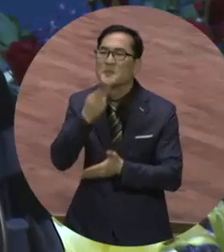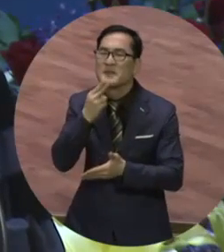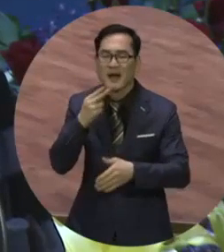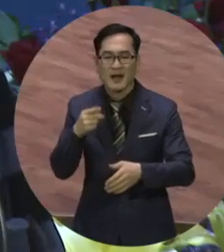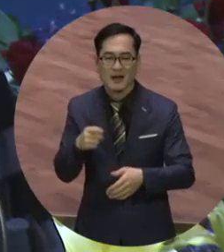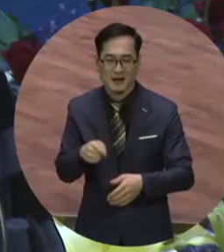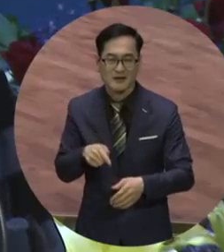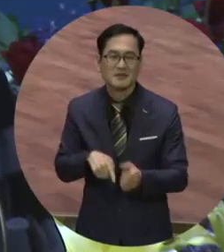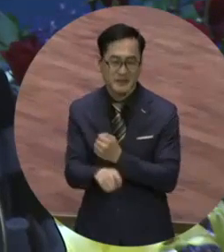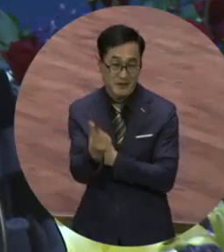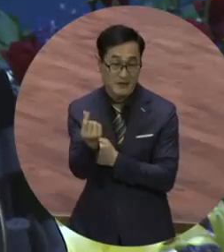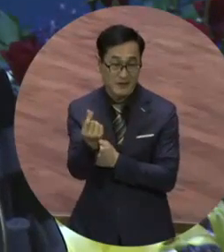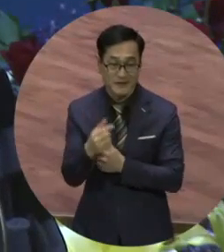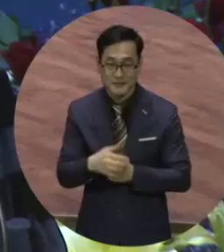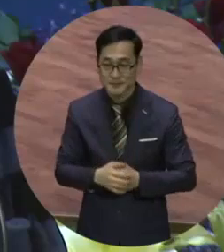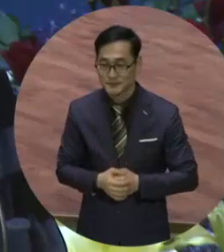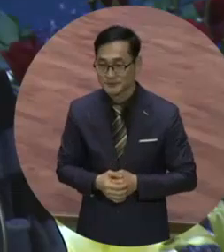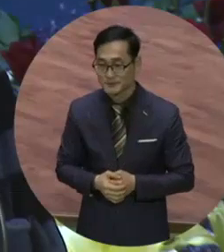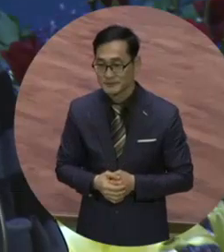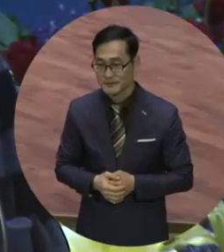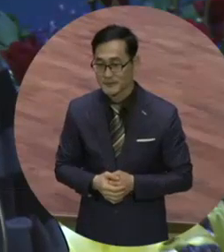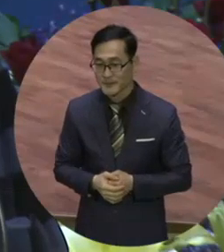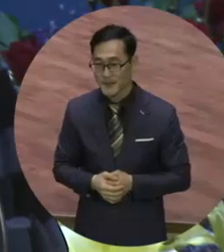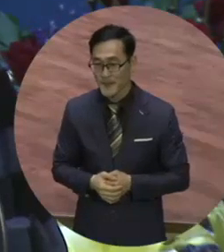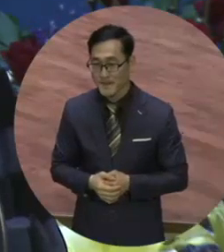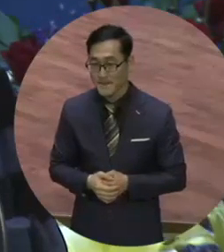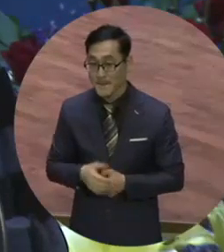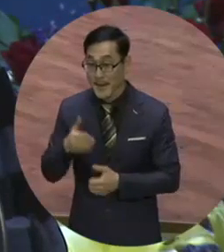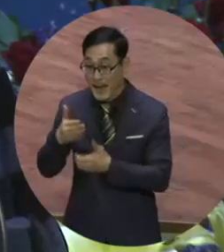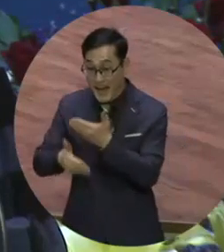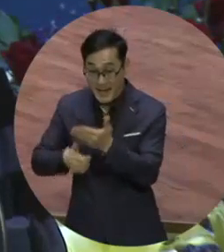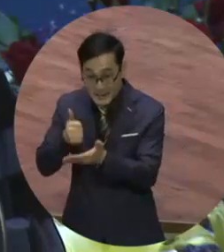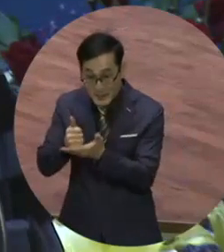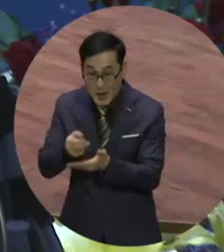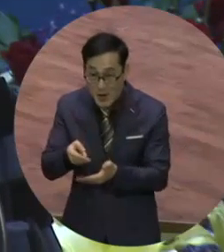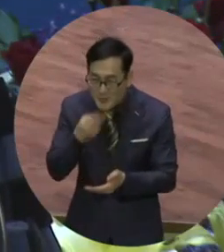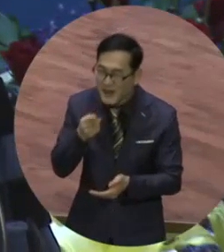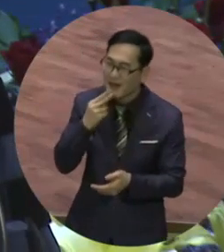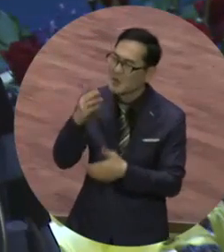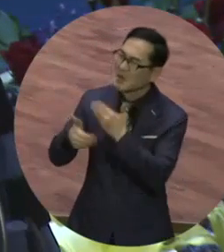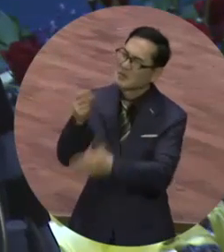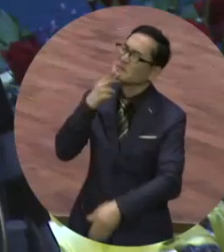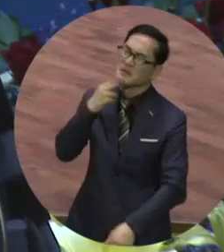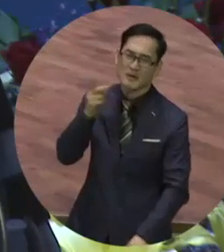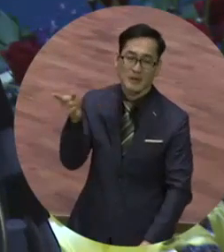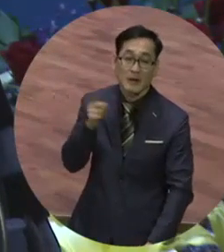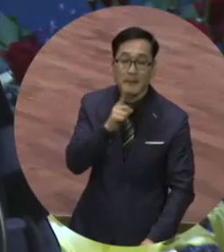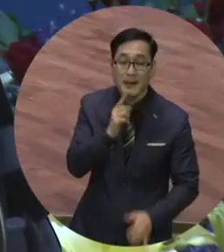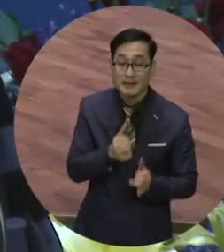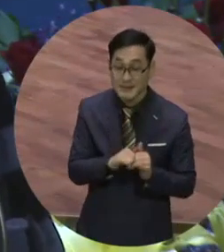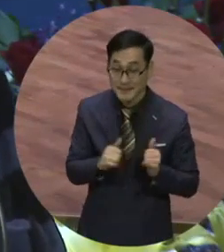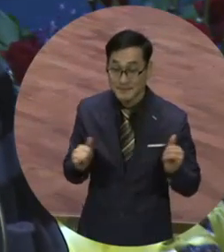그거예요. 우리는 해석을 했는데 원뜻에는 하나님 없다 하는 사람.